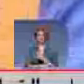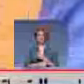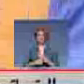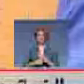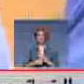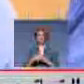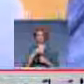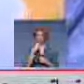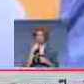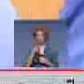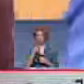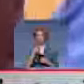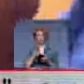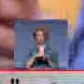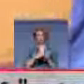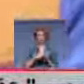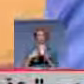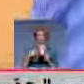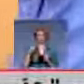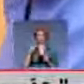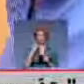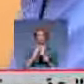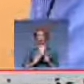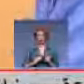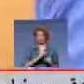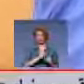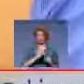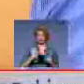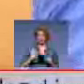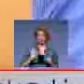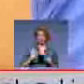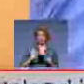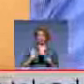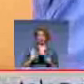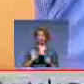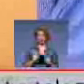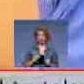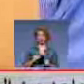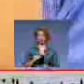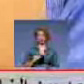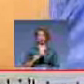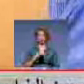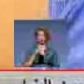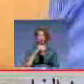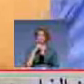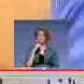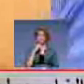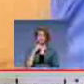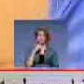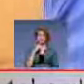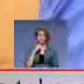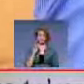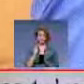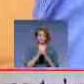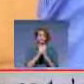الموضوع ازاي؟ هو دايما دكتوران بسم الله الرحمن الرحيم، احنا بنقول ان دايما المساله مش حكايه ان بيت